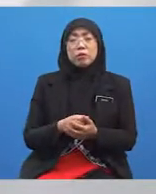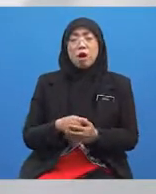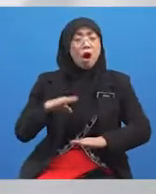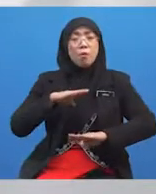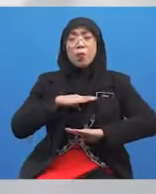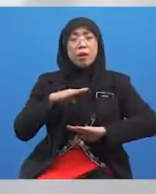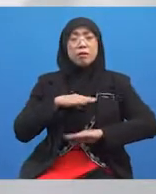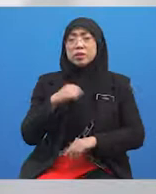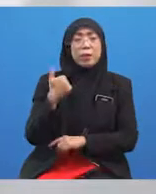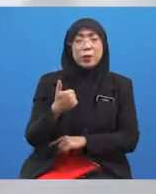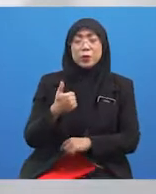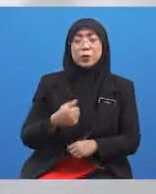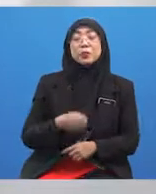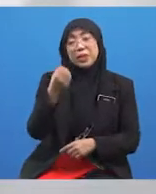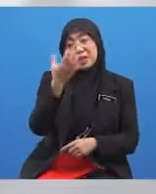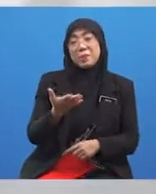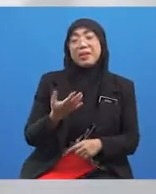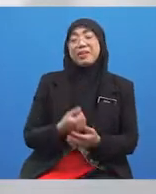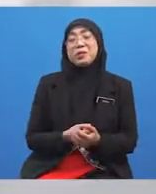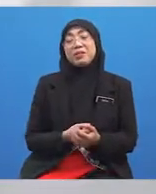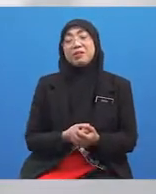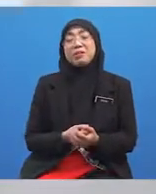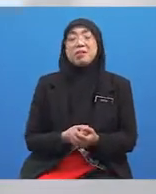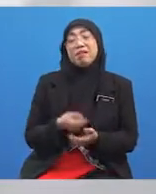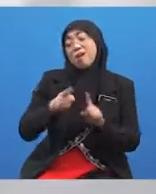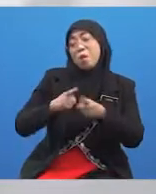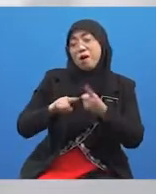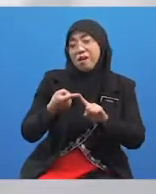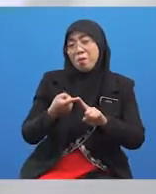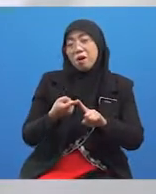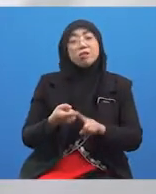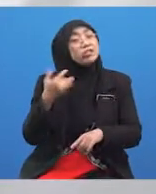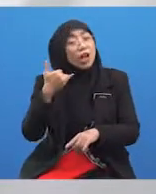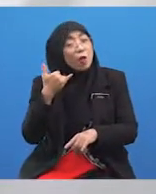banyak info tentang telefon, maka pelanggan membeli produk tersebut.